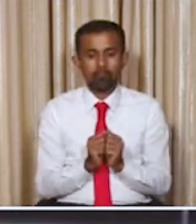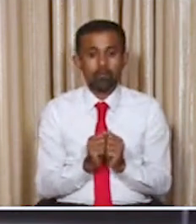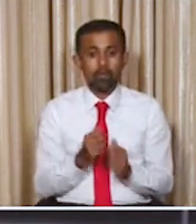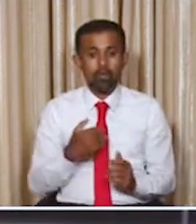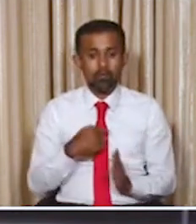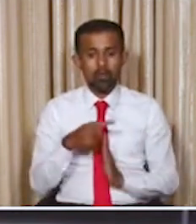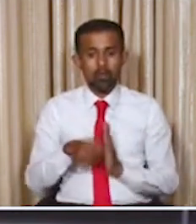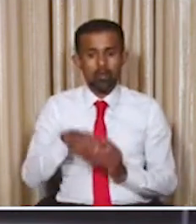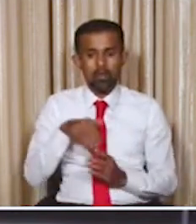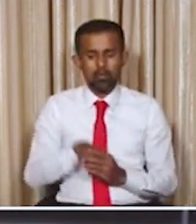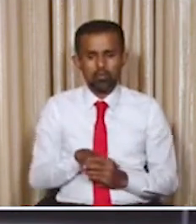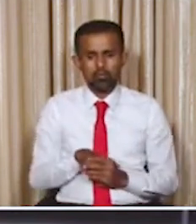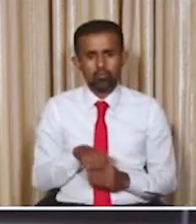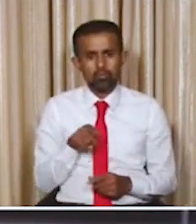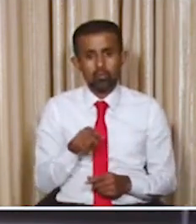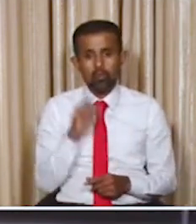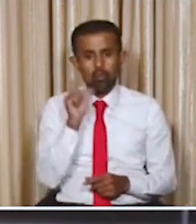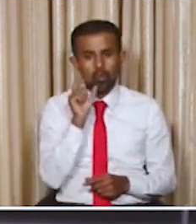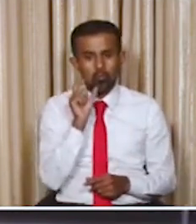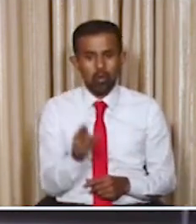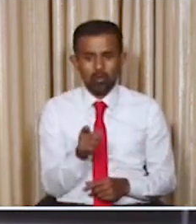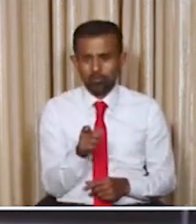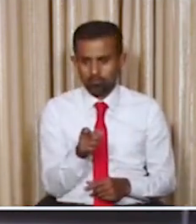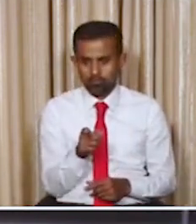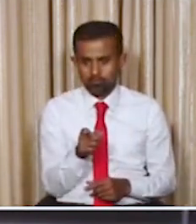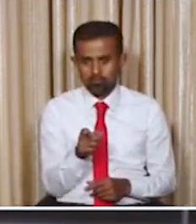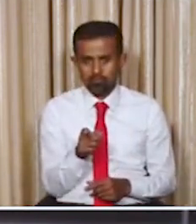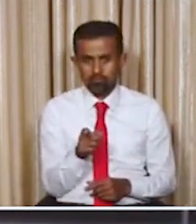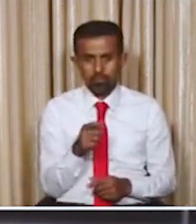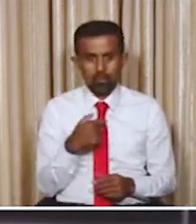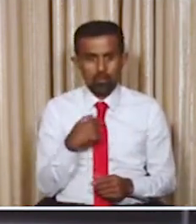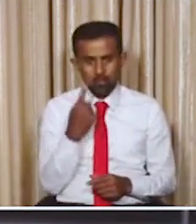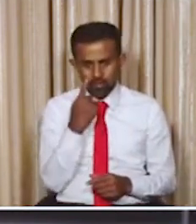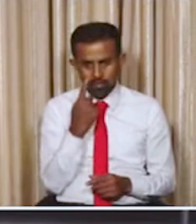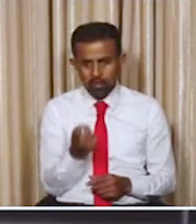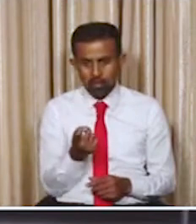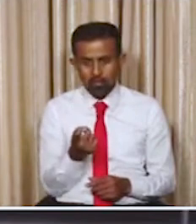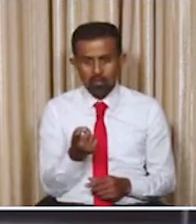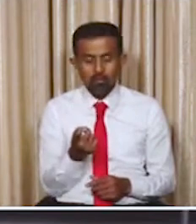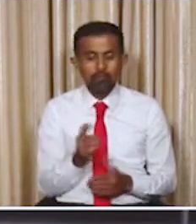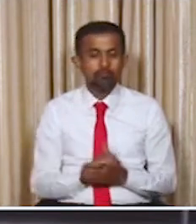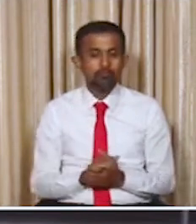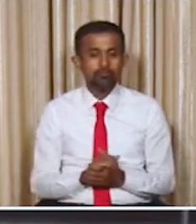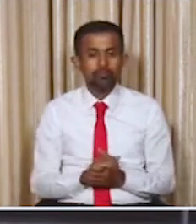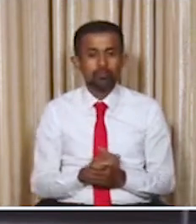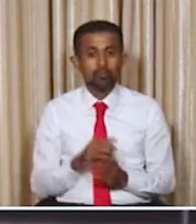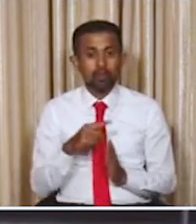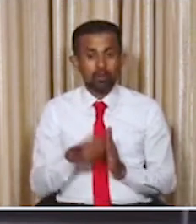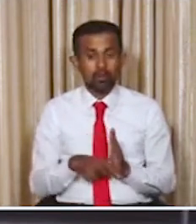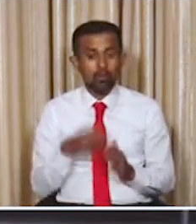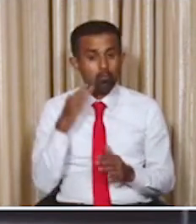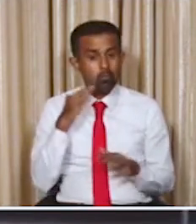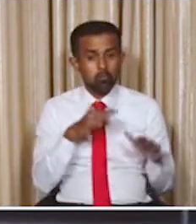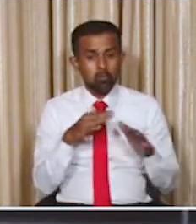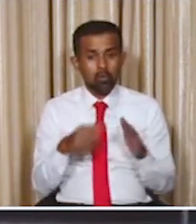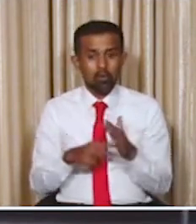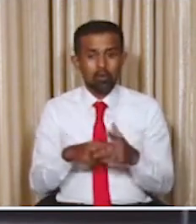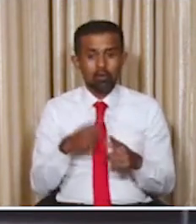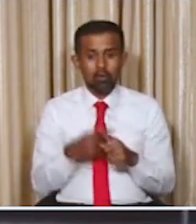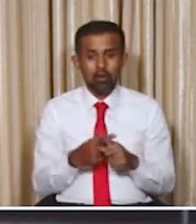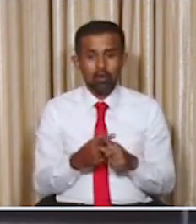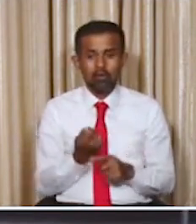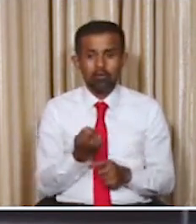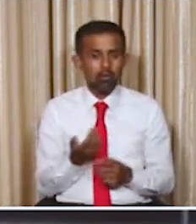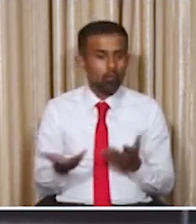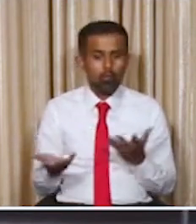අපේ රට තුල වෙනවද කියන එකත් ඔයලා බලන්න ඕන මොකද අපි දකිනවා ගොඩක් වෙලාවට මේ රටේ ජනතාවගේ බදු මුදල් යන්නේ